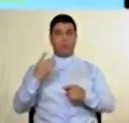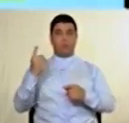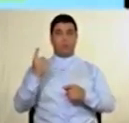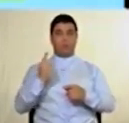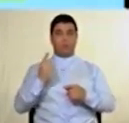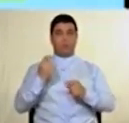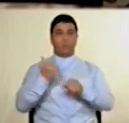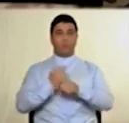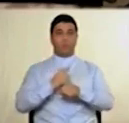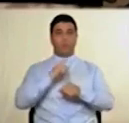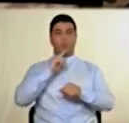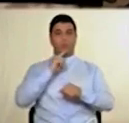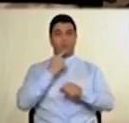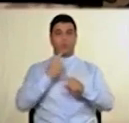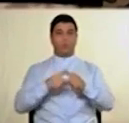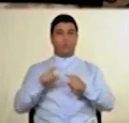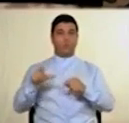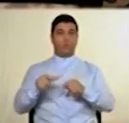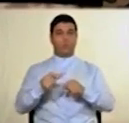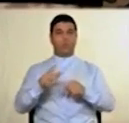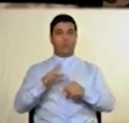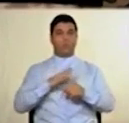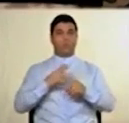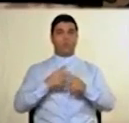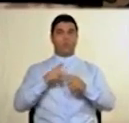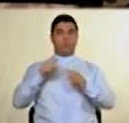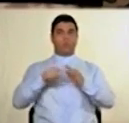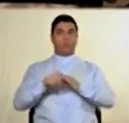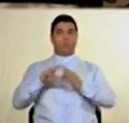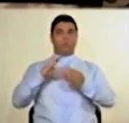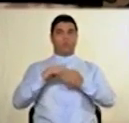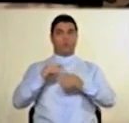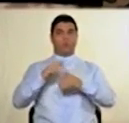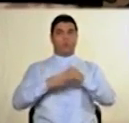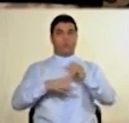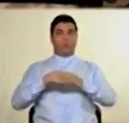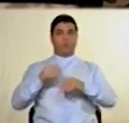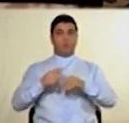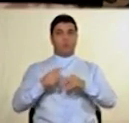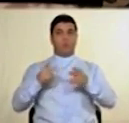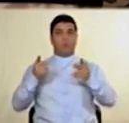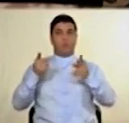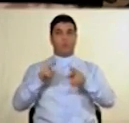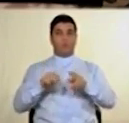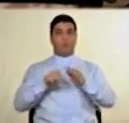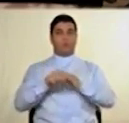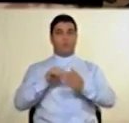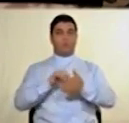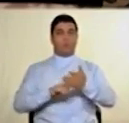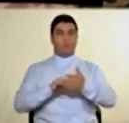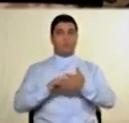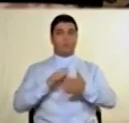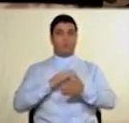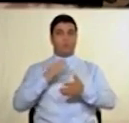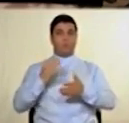juda ham qiyinchilik bilan bu yo'ldan o'tadi, hattoki Hunlarning qo'liga asirlikda qolib ketishiga ham sababchi bo'lgan